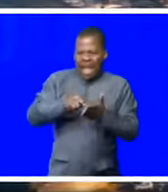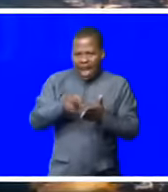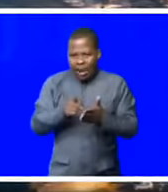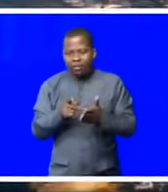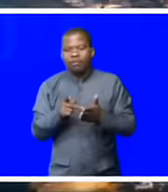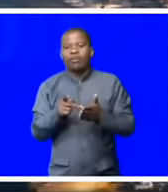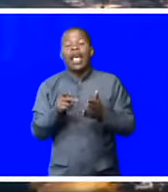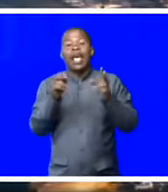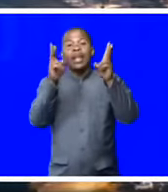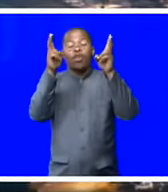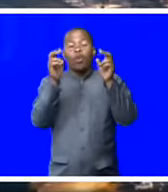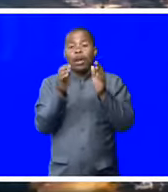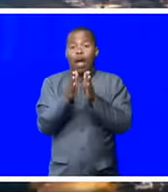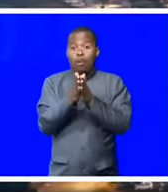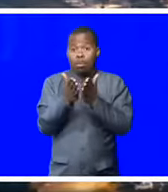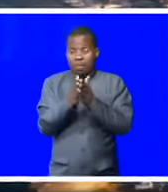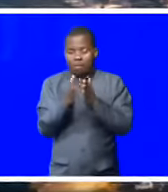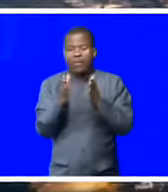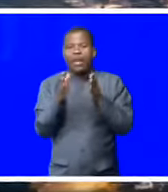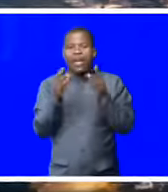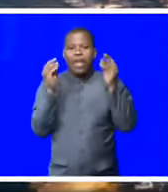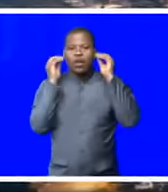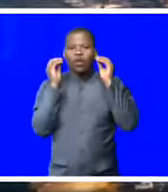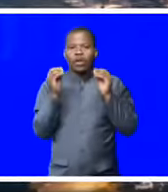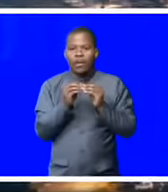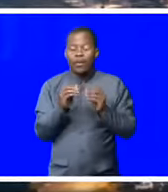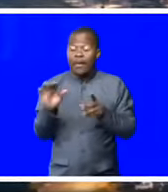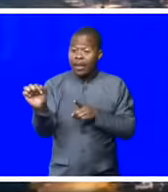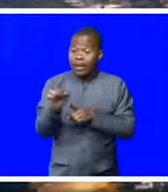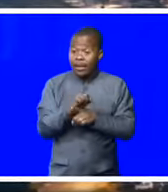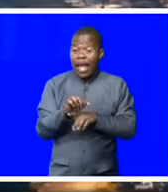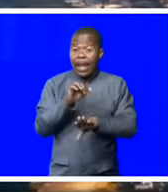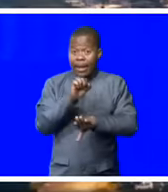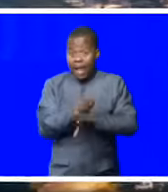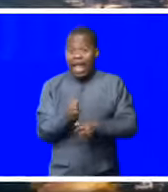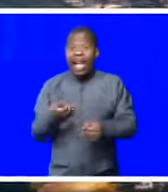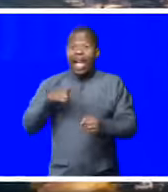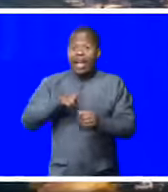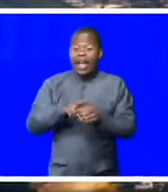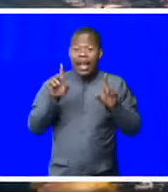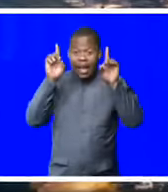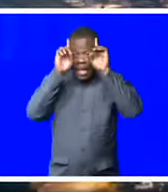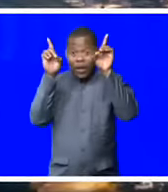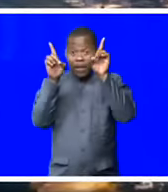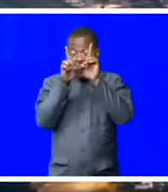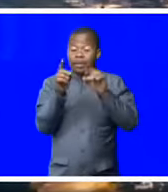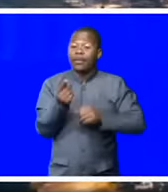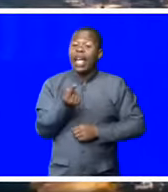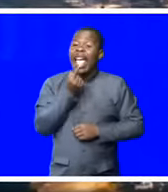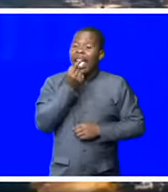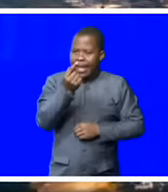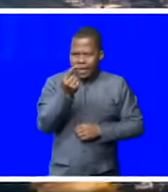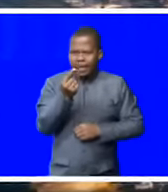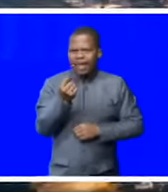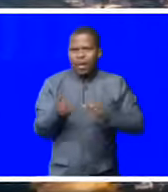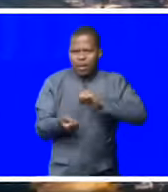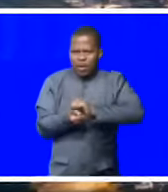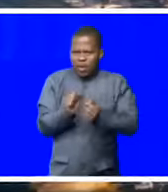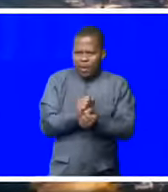tebudokotela. Le nyuvesi ithi isebhekene netinsayela letehlukene lesetibange ukuthi ingasakhoni ukuthi tifundo tebudokotela ticale kuba